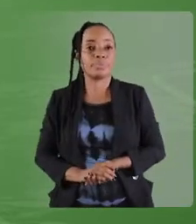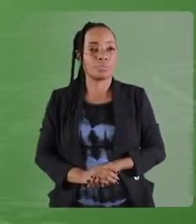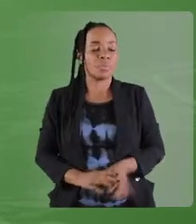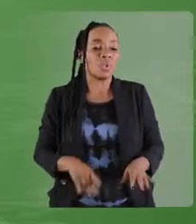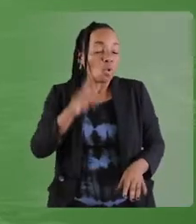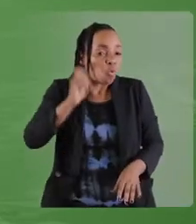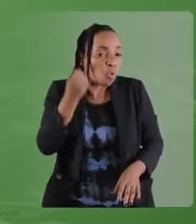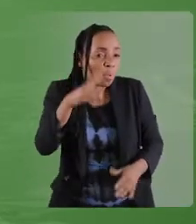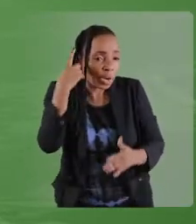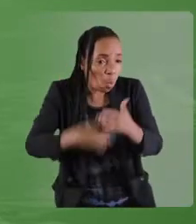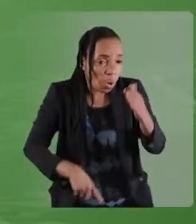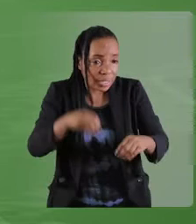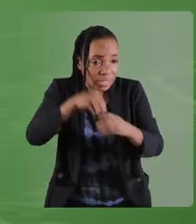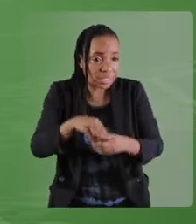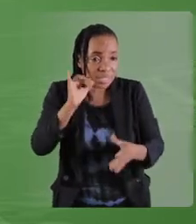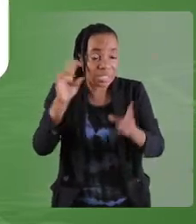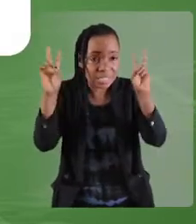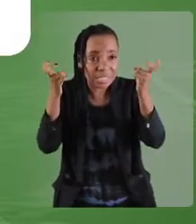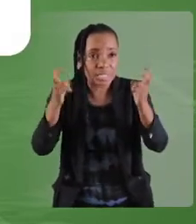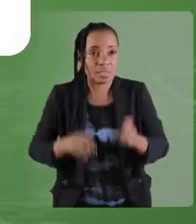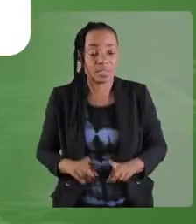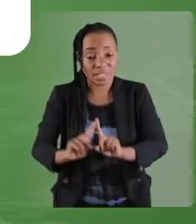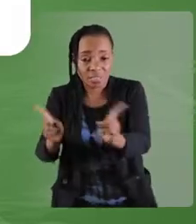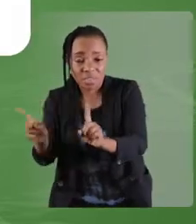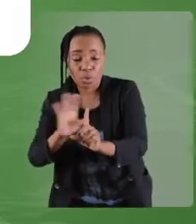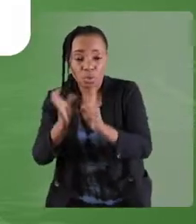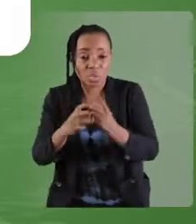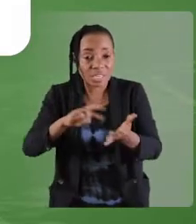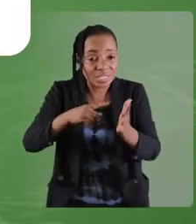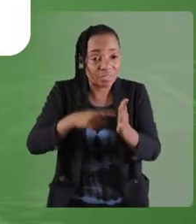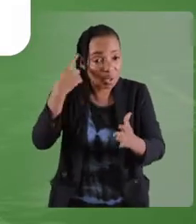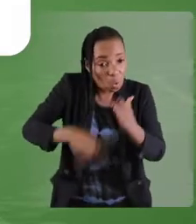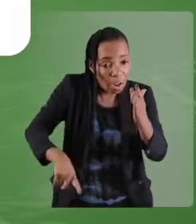comprendre d'une telle approche? On peut entendre par diversité